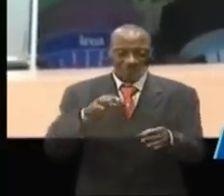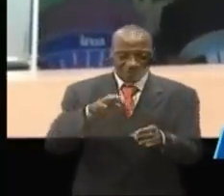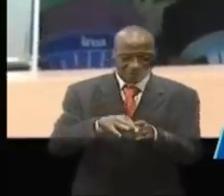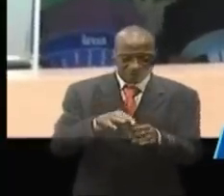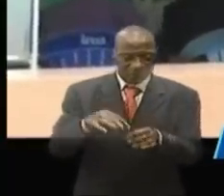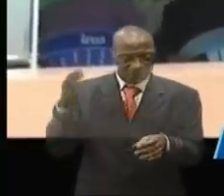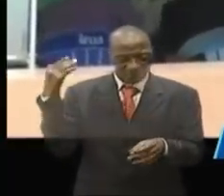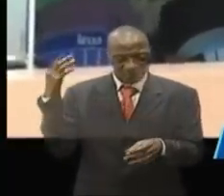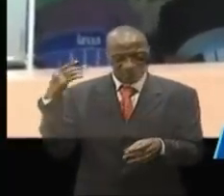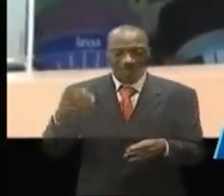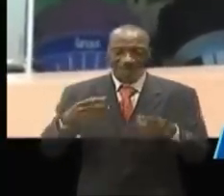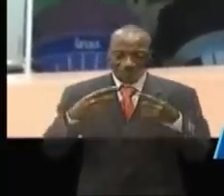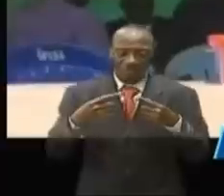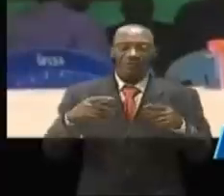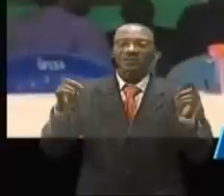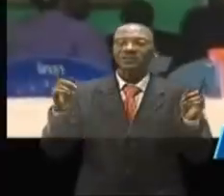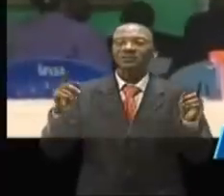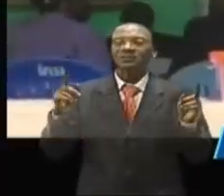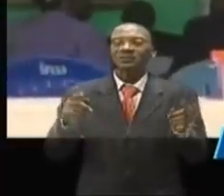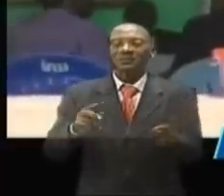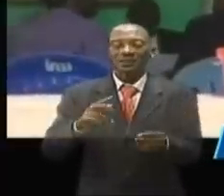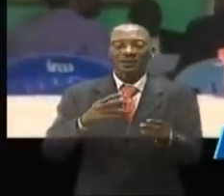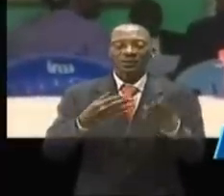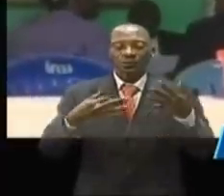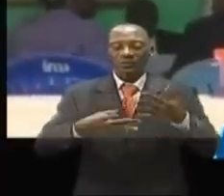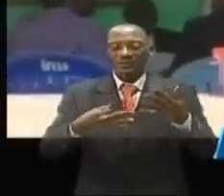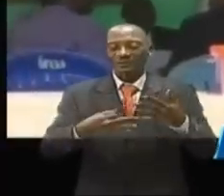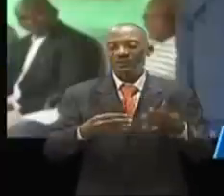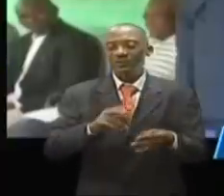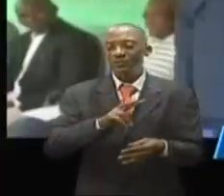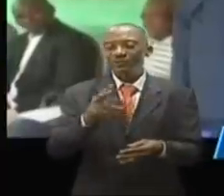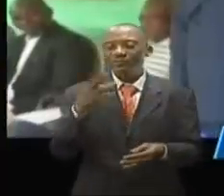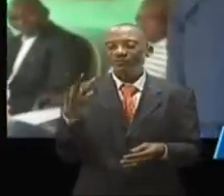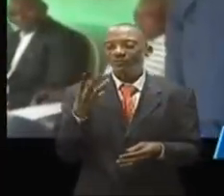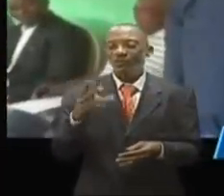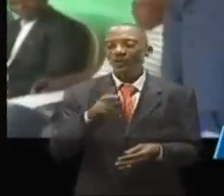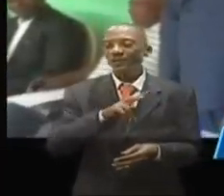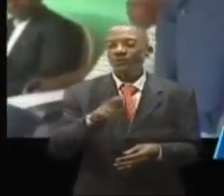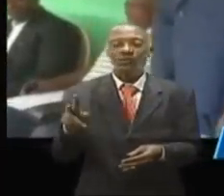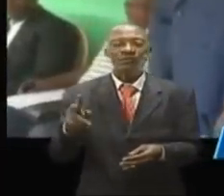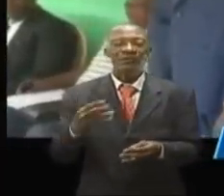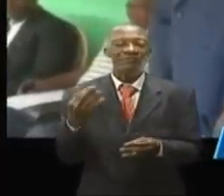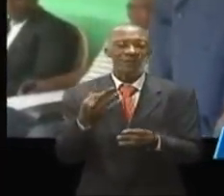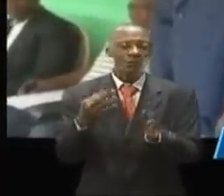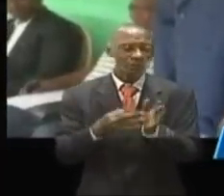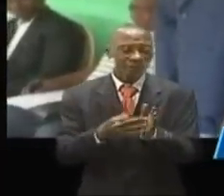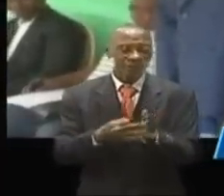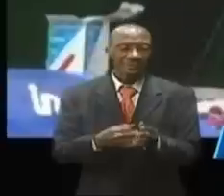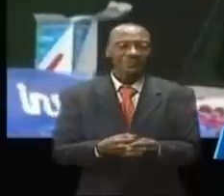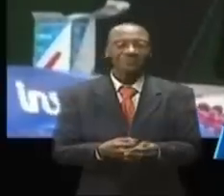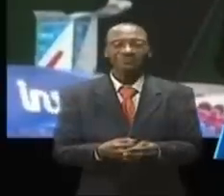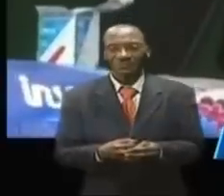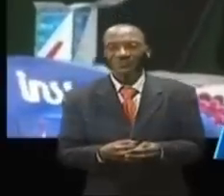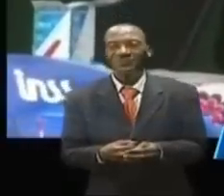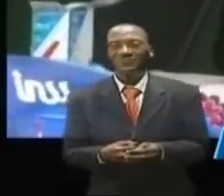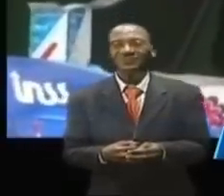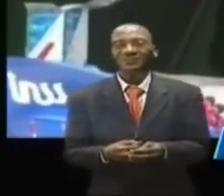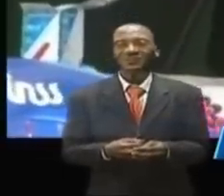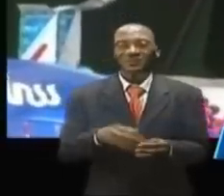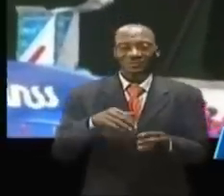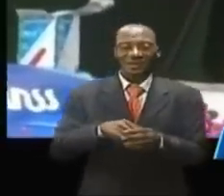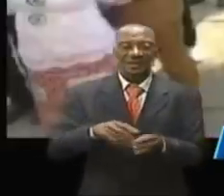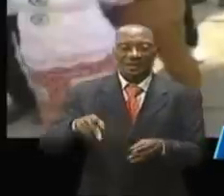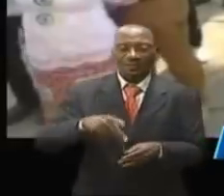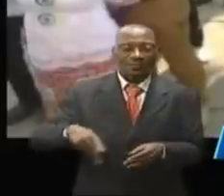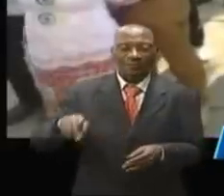votants. Cette 8e édition 2023-2026 présidée par le DPAI de la CNSS Kasaï Oriental, Patrick Malumba